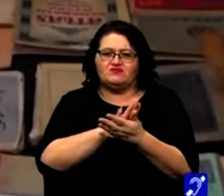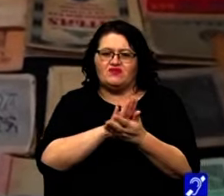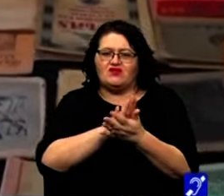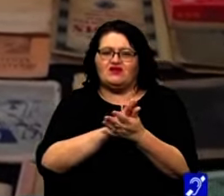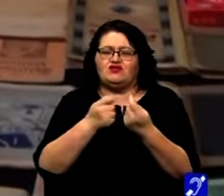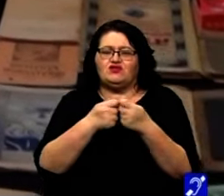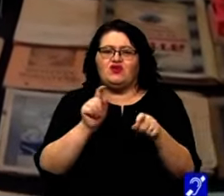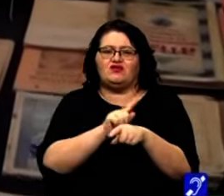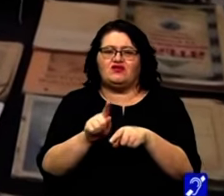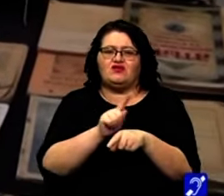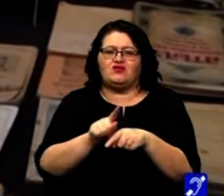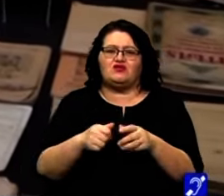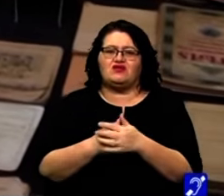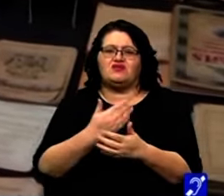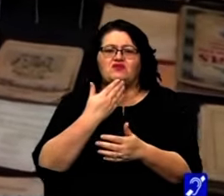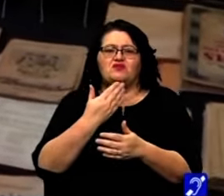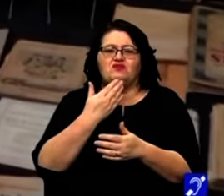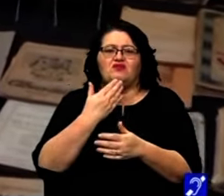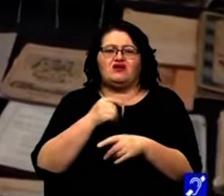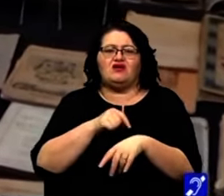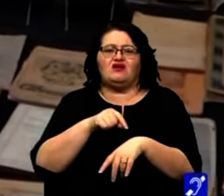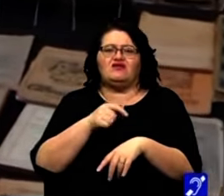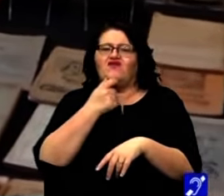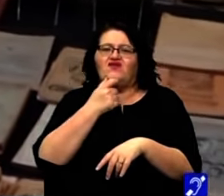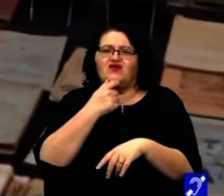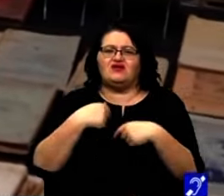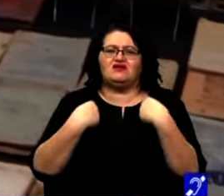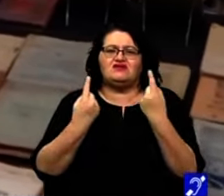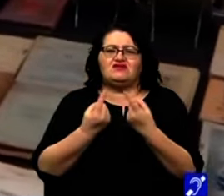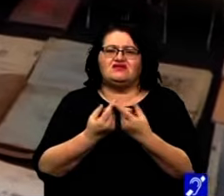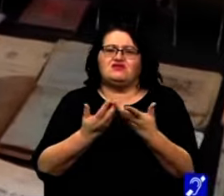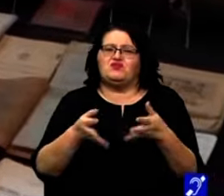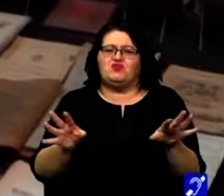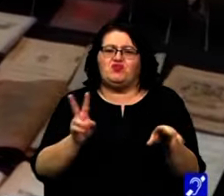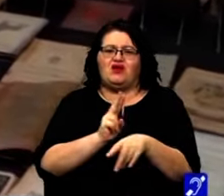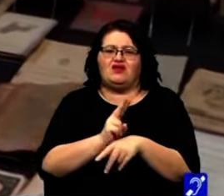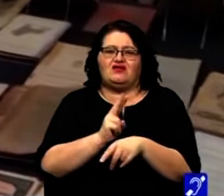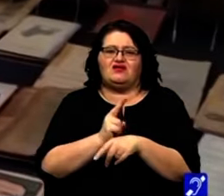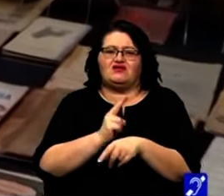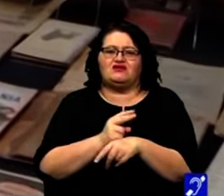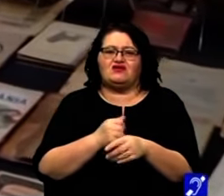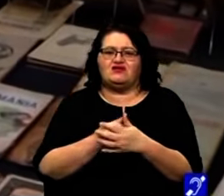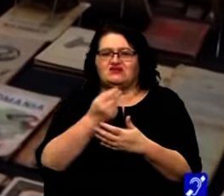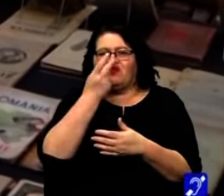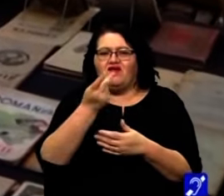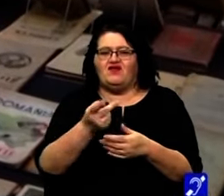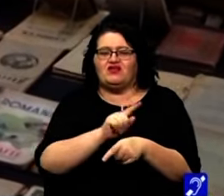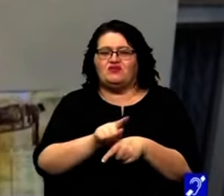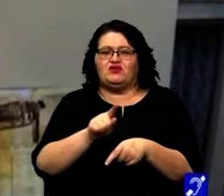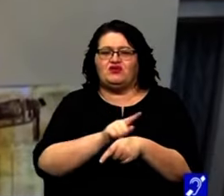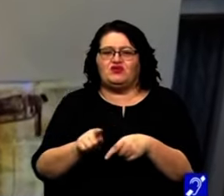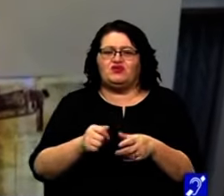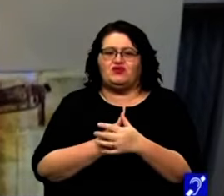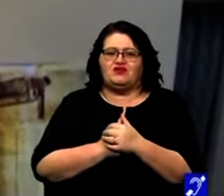lucrurile astea. Din păcate, generația noastră nu prea avem parte să mai vedem asemenea